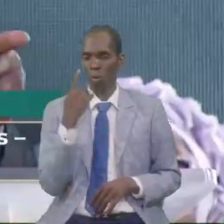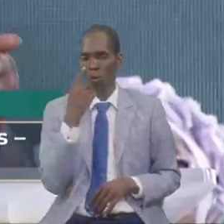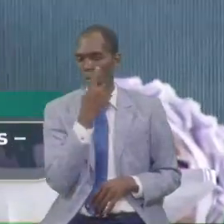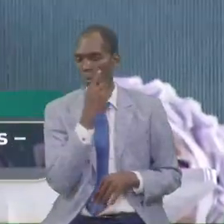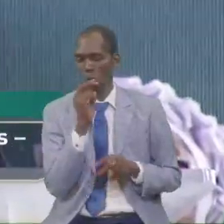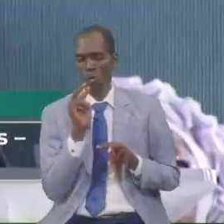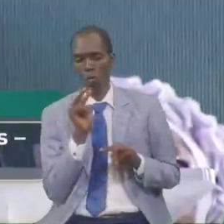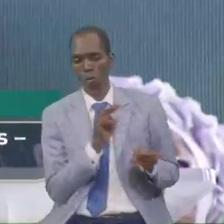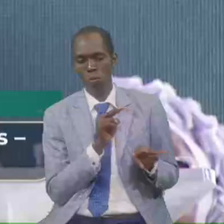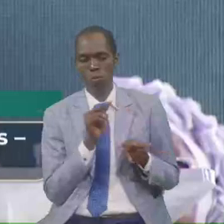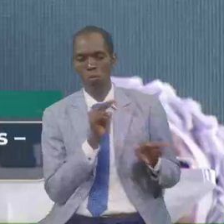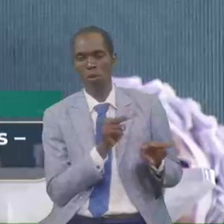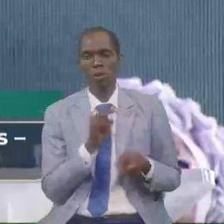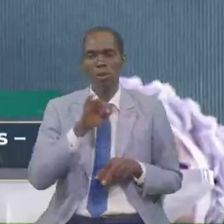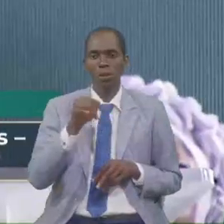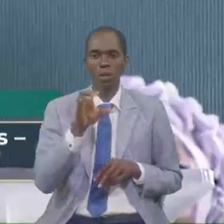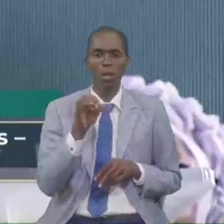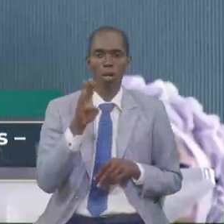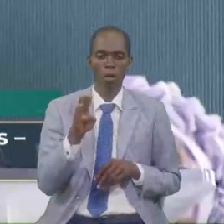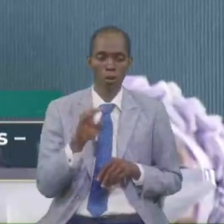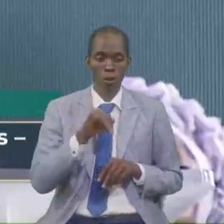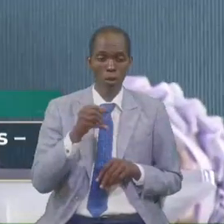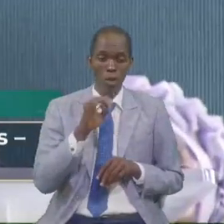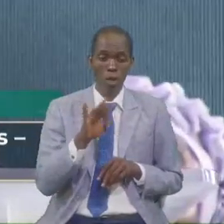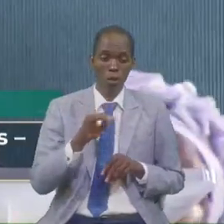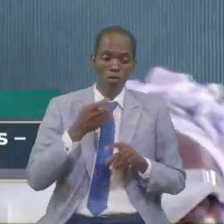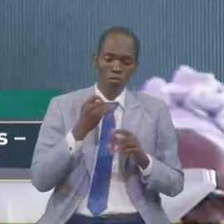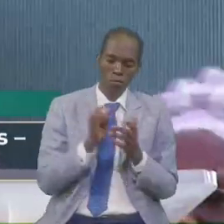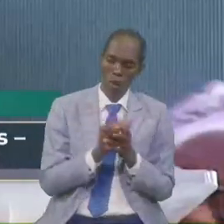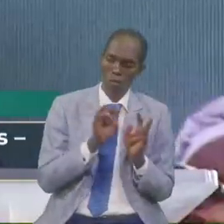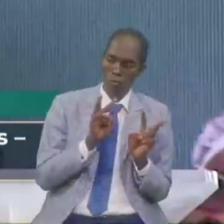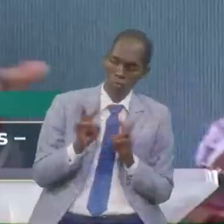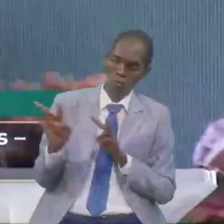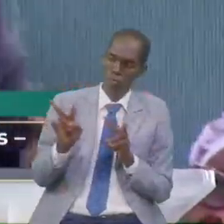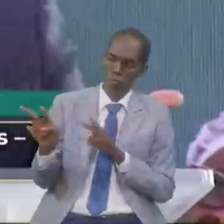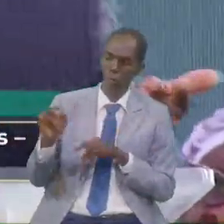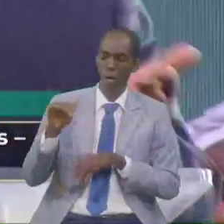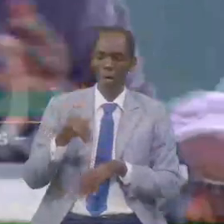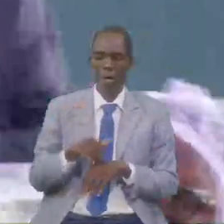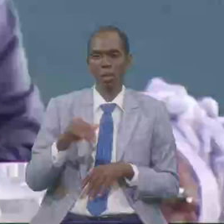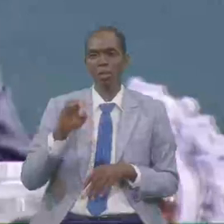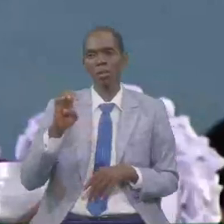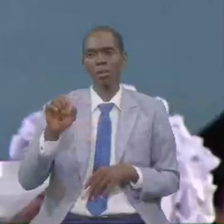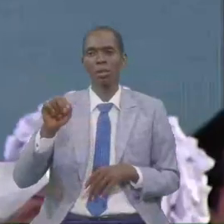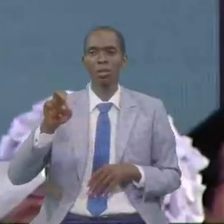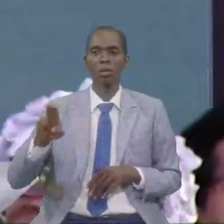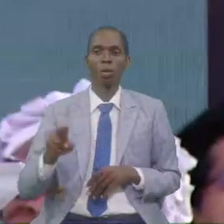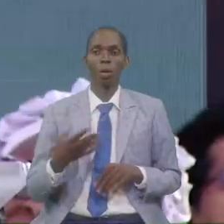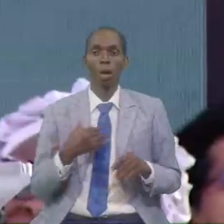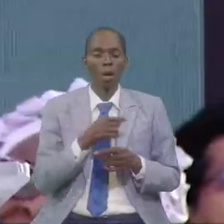et Esaü avait l'œil sur Jacob, et Jacob avait l'œil sur